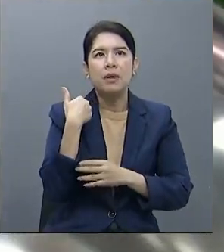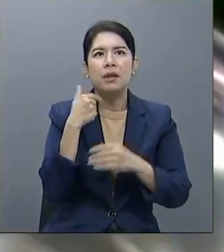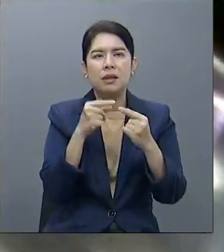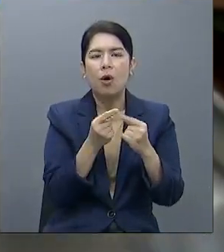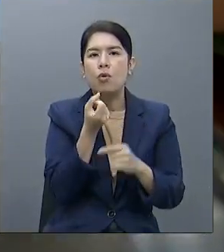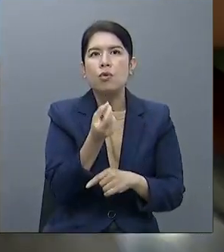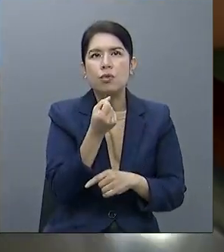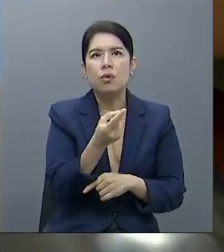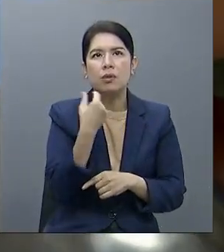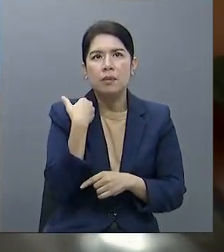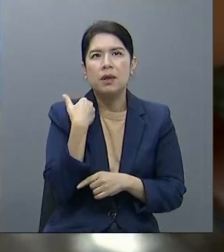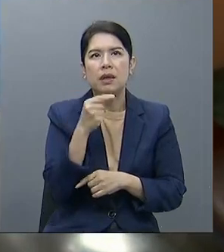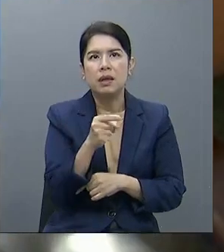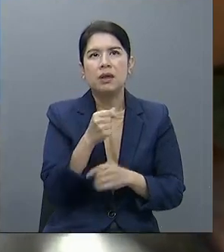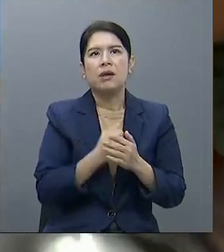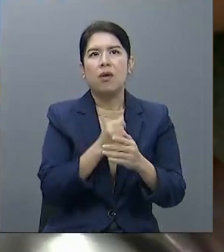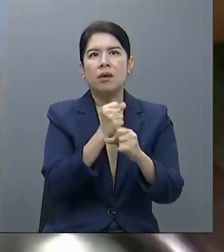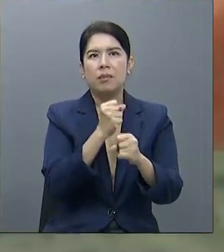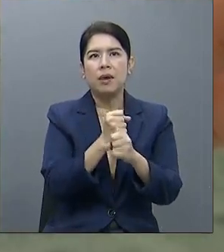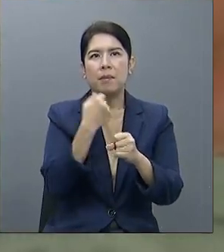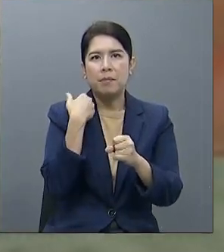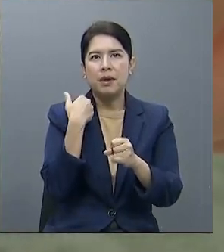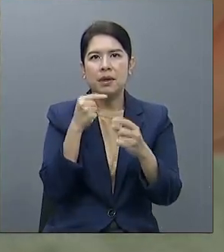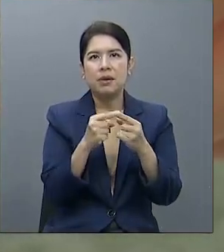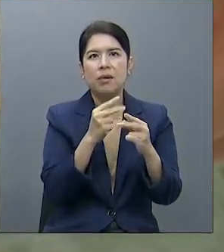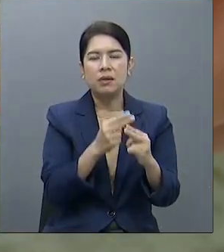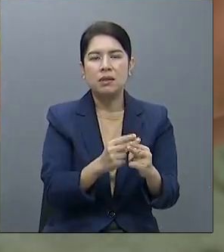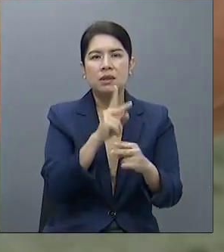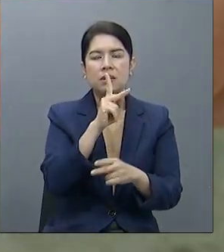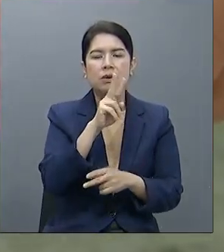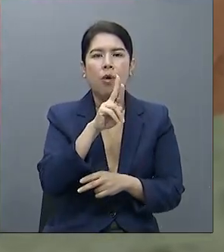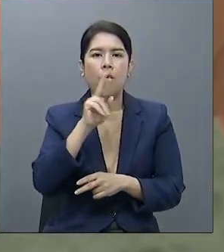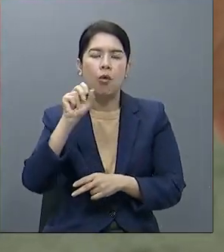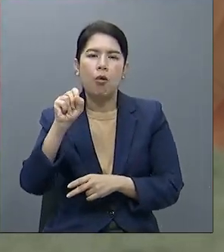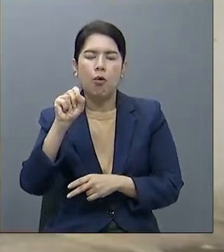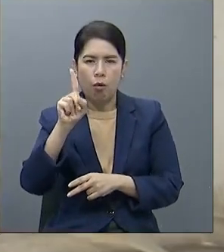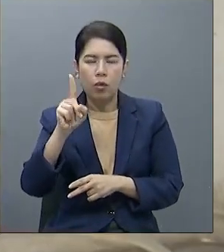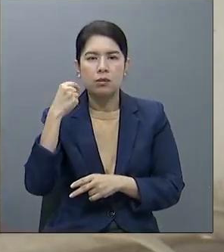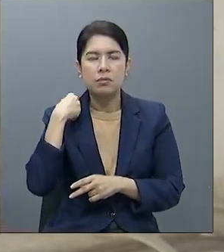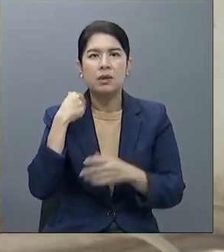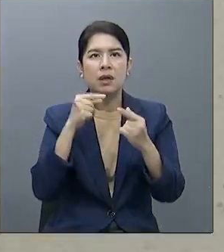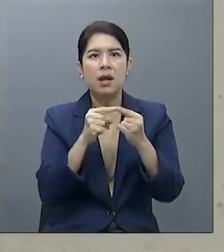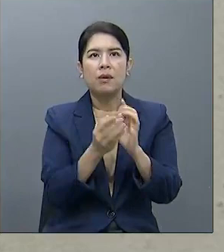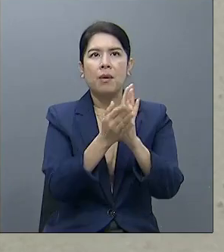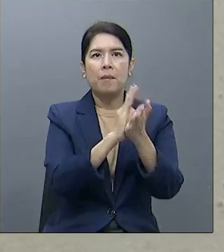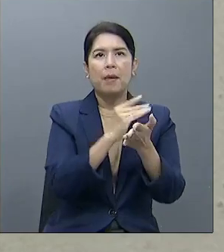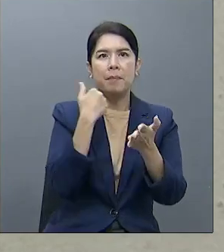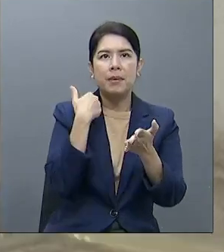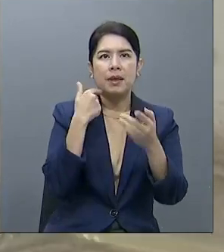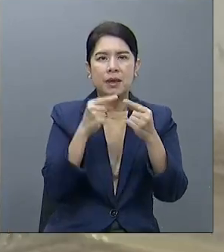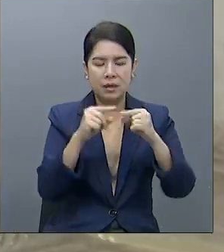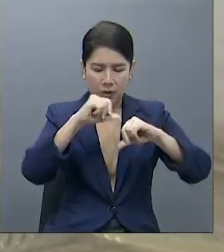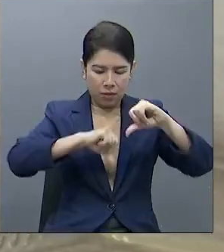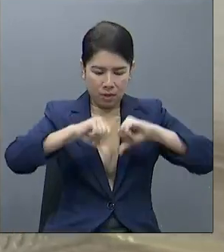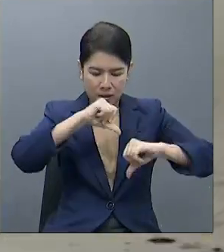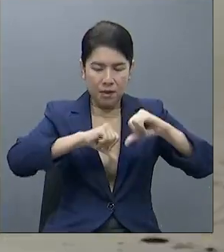สกัดหลักเนี่ยก็จะเป็นกรดน้ำส้มของเรานี่เองหลังจากที่เราได้กาวมาแล้วใช่ไหมคะเราจะมาใส่สารต่างๆเพื่อที่จ